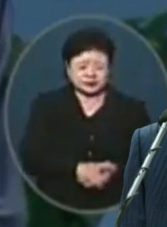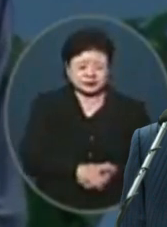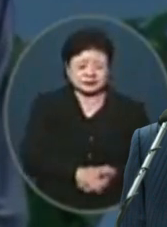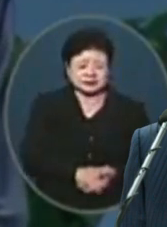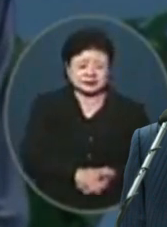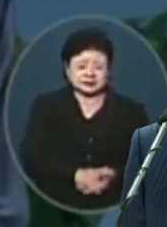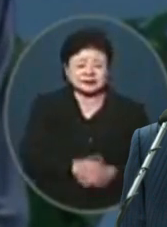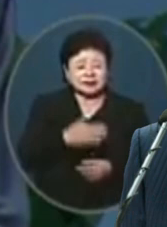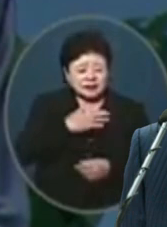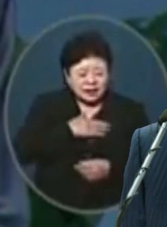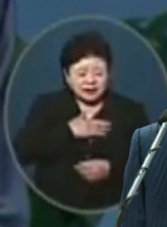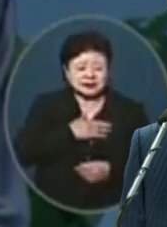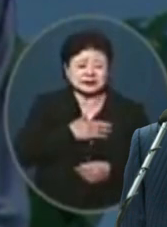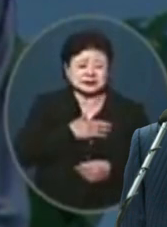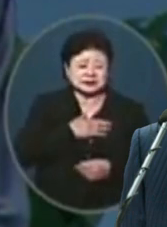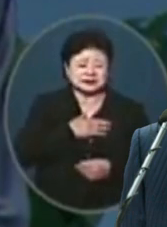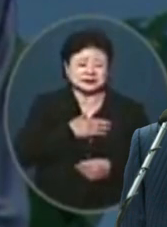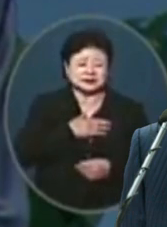날